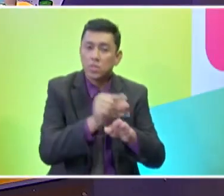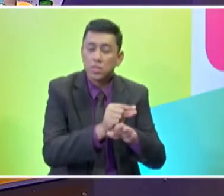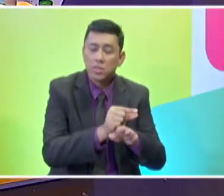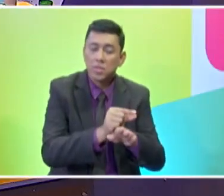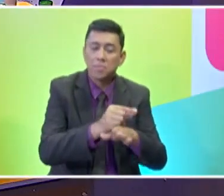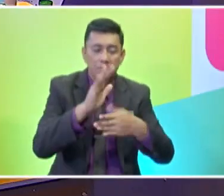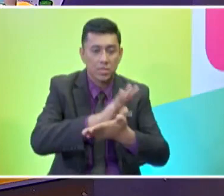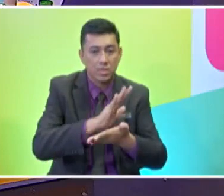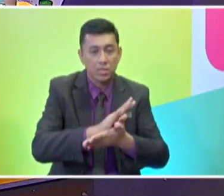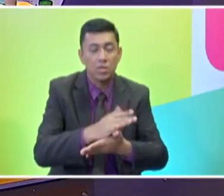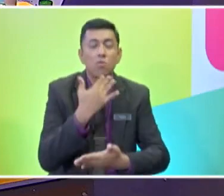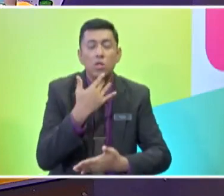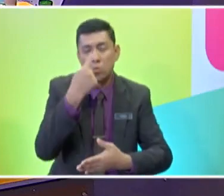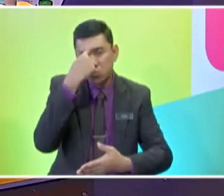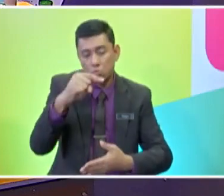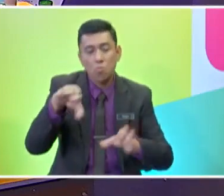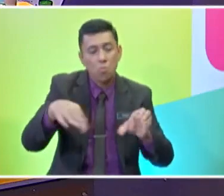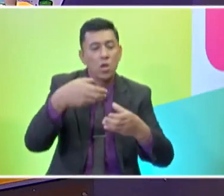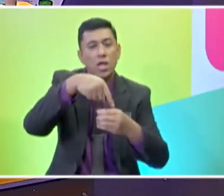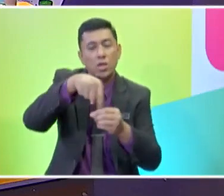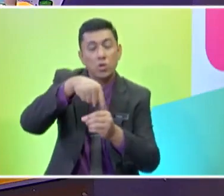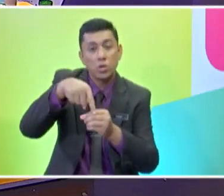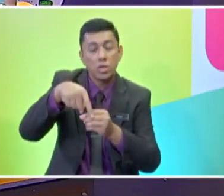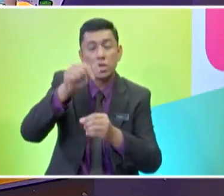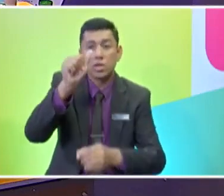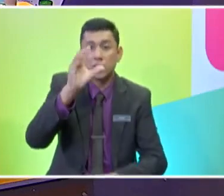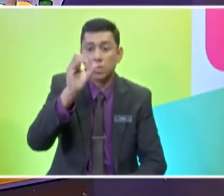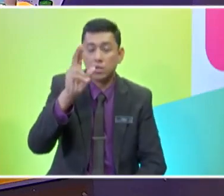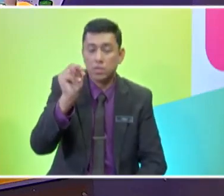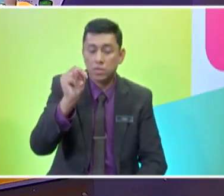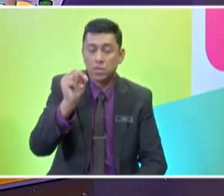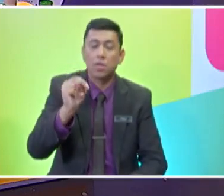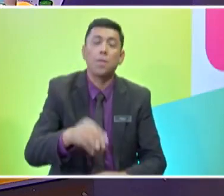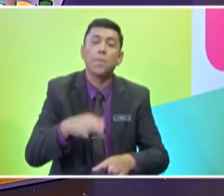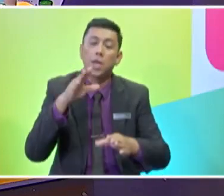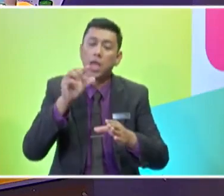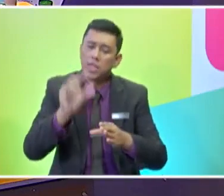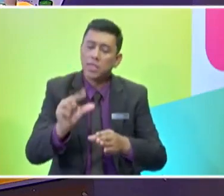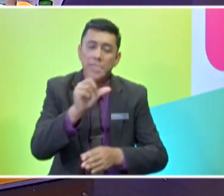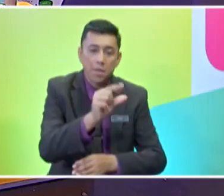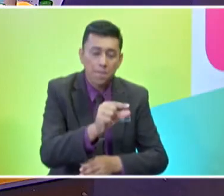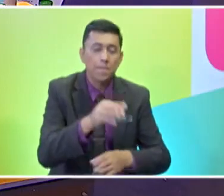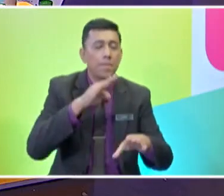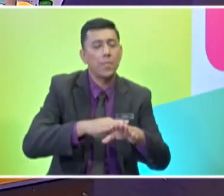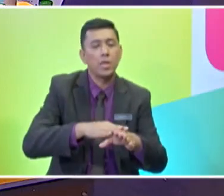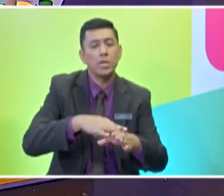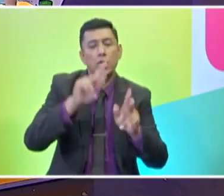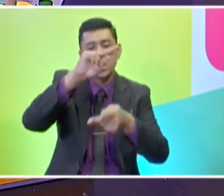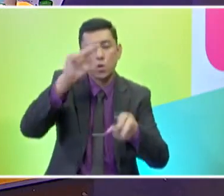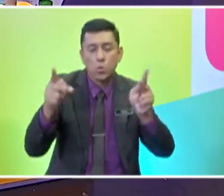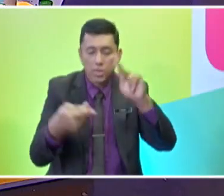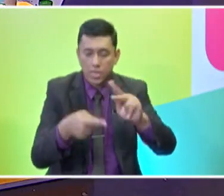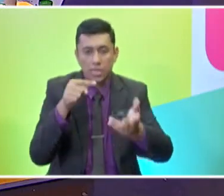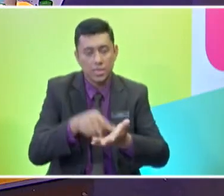lubang di tengah-tengahnya sebagai acuan untuk ditampilkan pada kotak yang telah kita sediakan pastikan kota ini